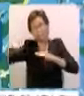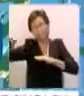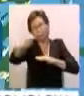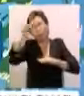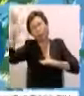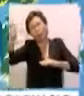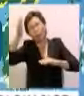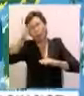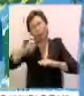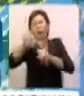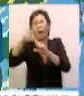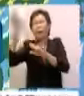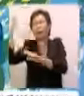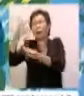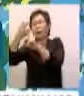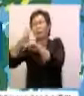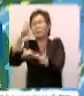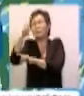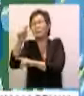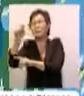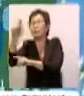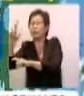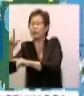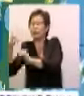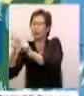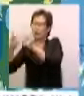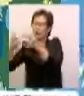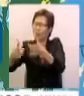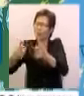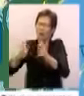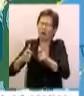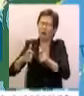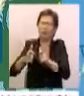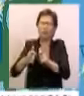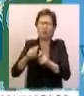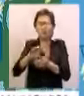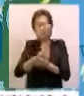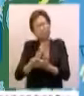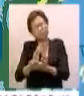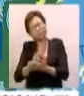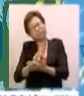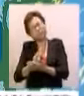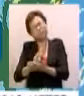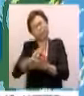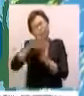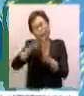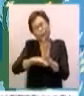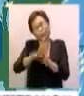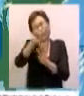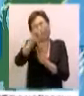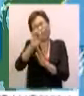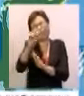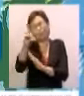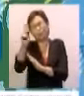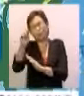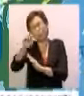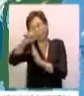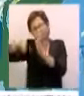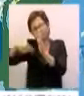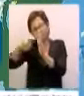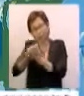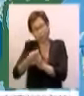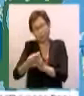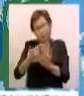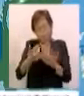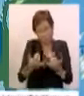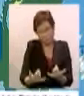dipengaruhi oleh angin dari arah timur laut dengan kelajuan yang masih lagi sederhana, kurang 40 km per jam. Oleh itu,